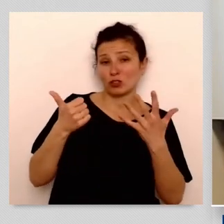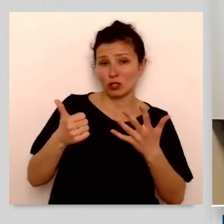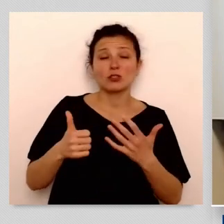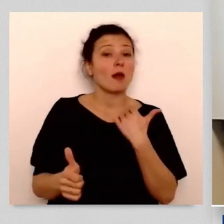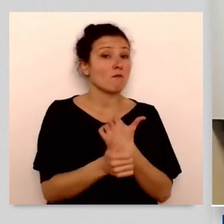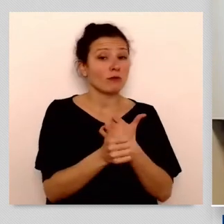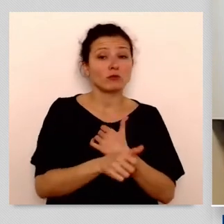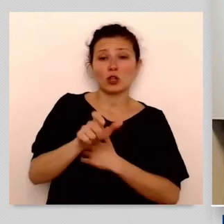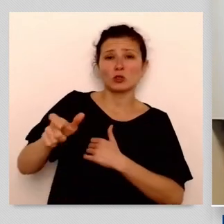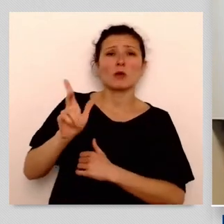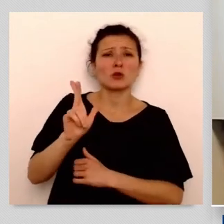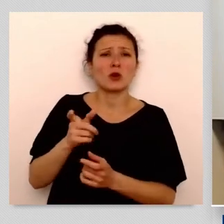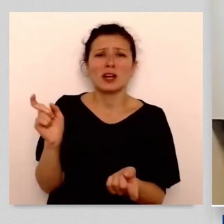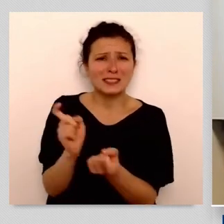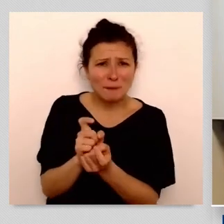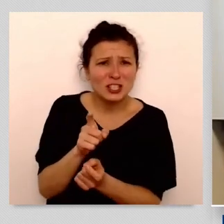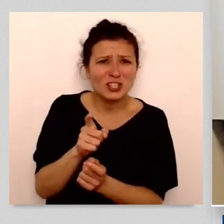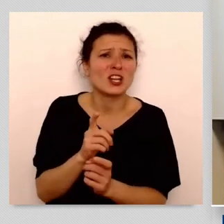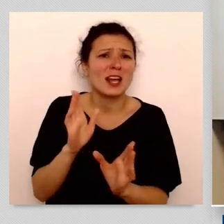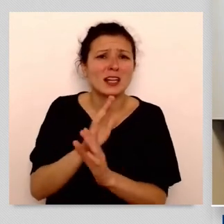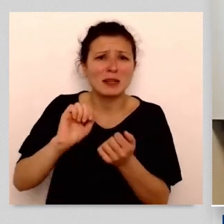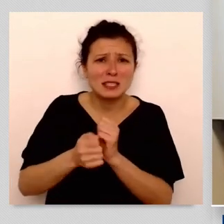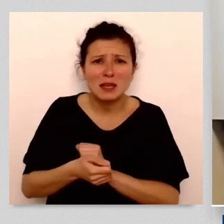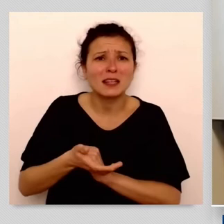denialiści klimatyczni nie mogą się wprost ujawniać.